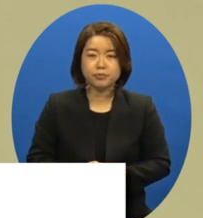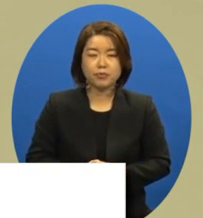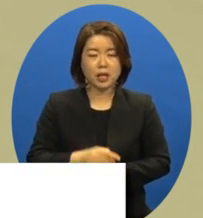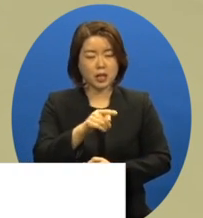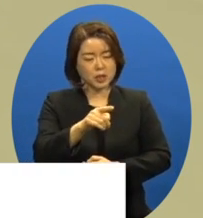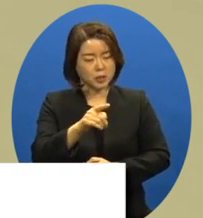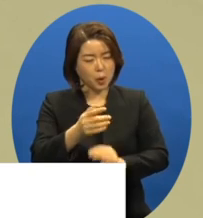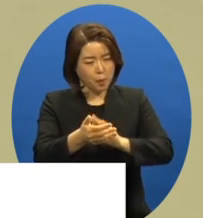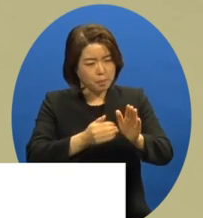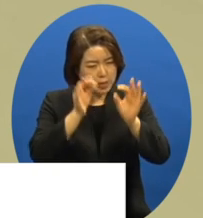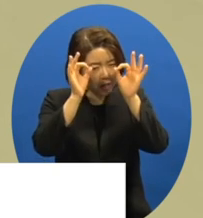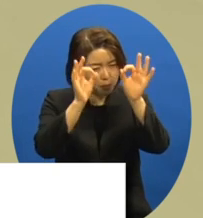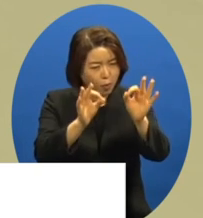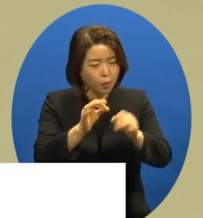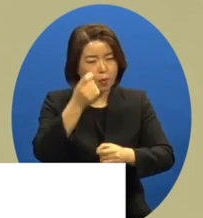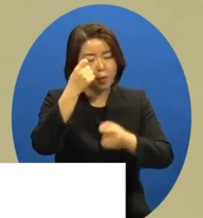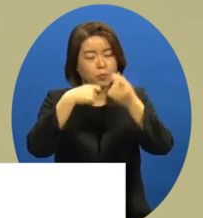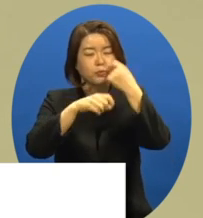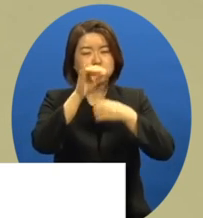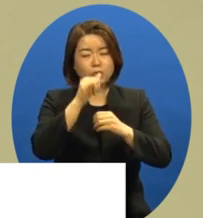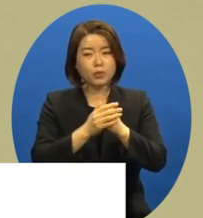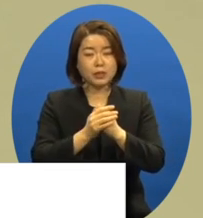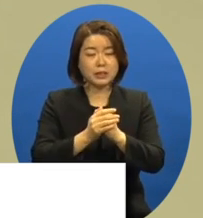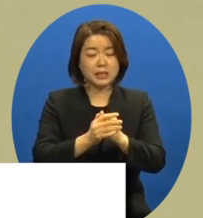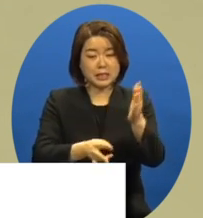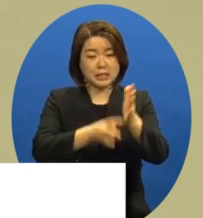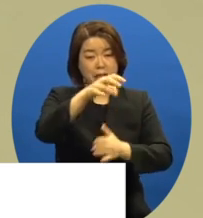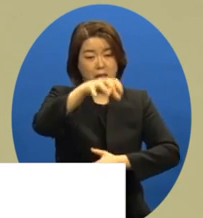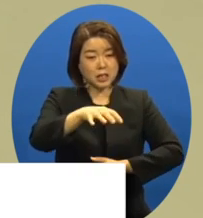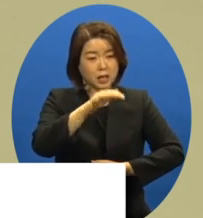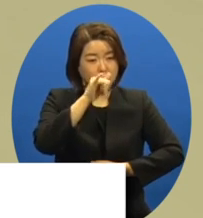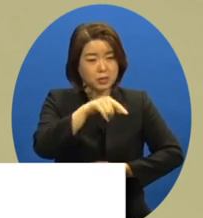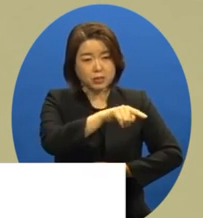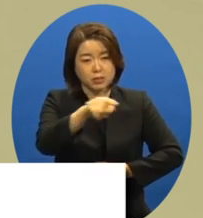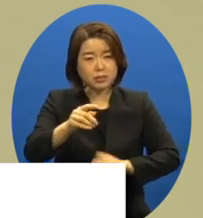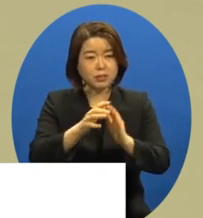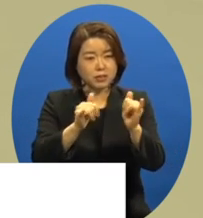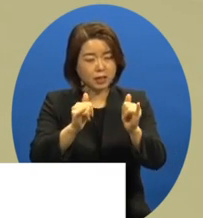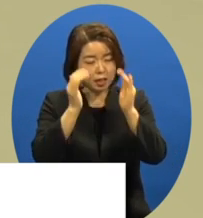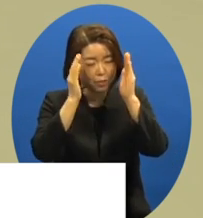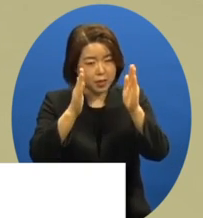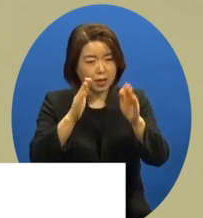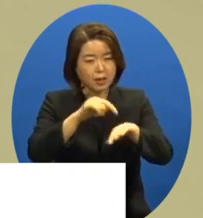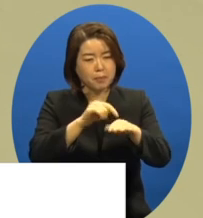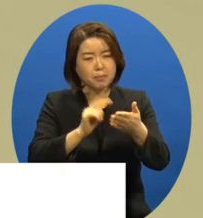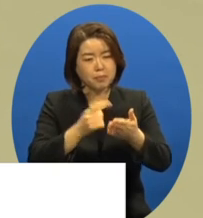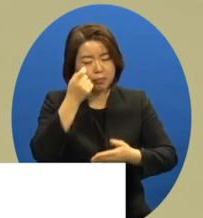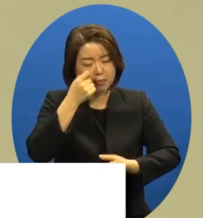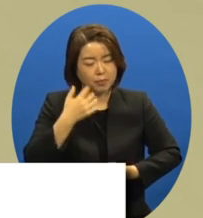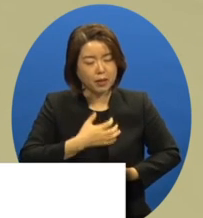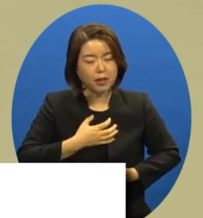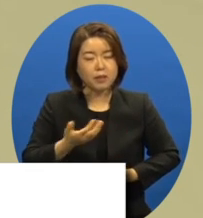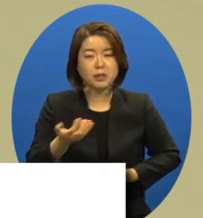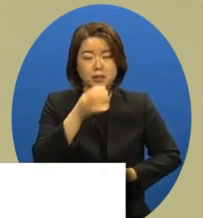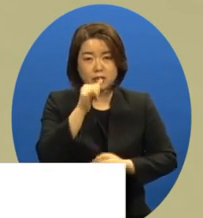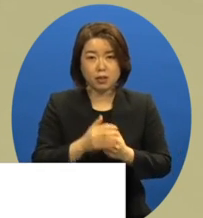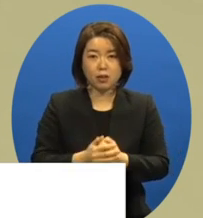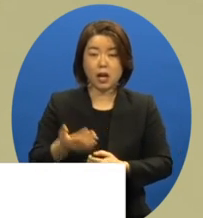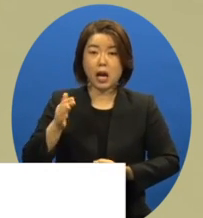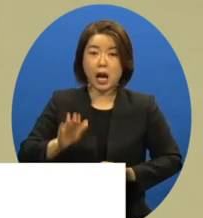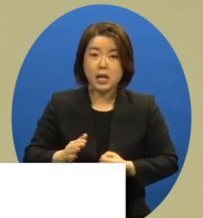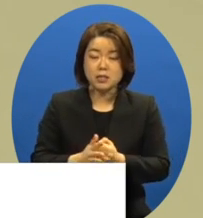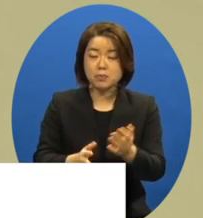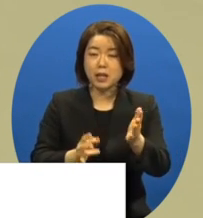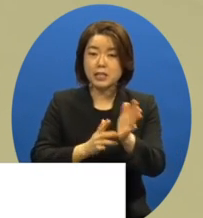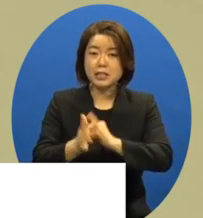우신 거예요. 예루살렘에 있는 그 사람들을 향하여. 그러나 예수님은 단순히 그때 예루살렘 거민들을